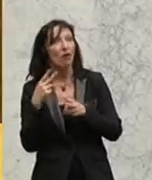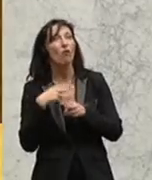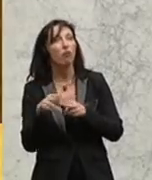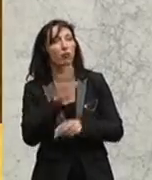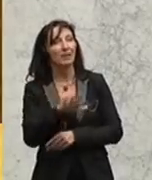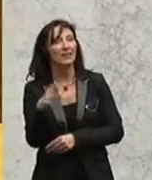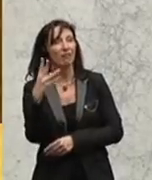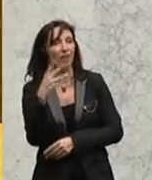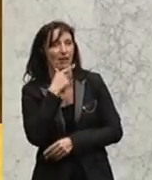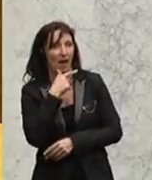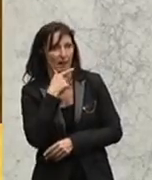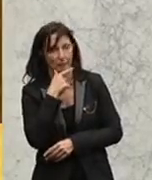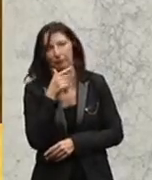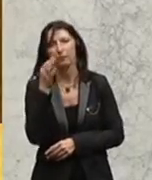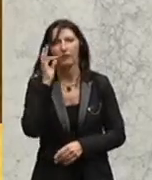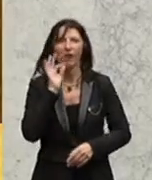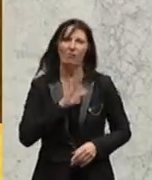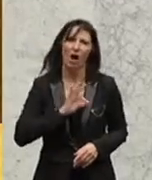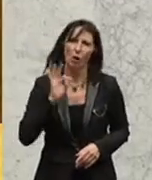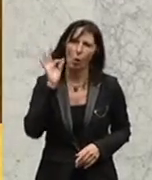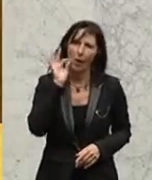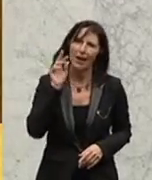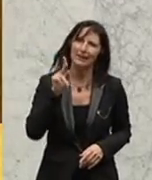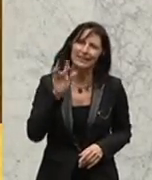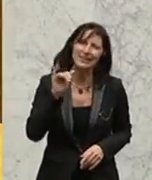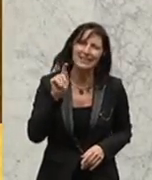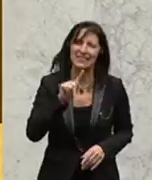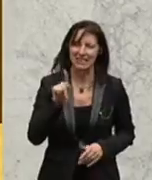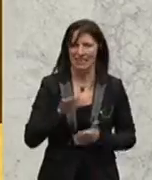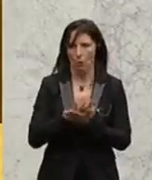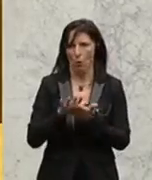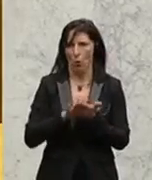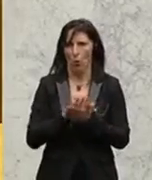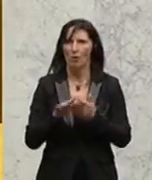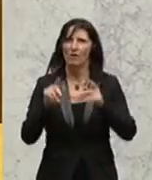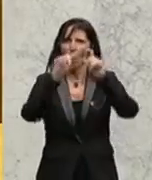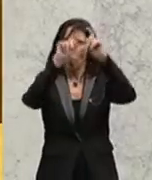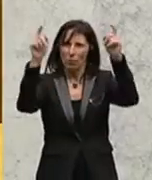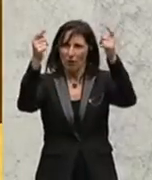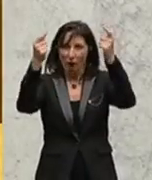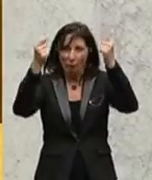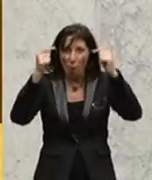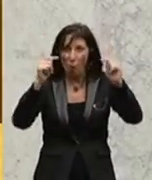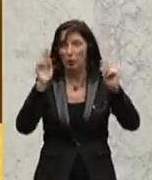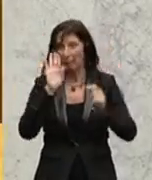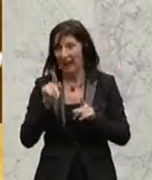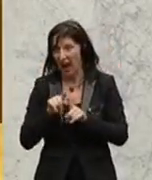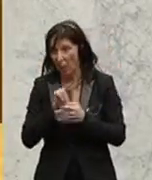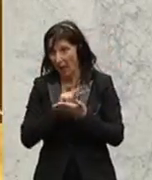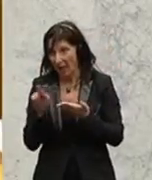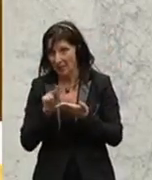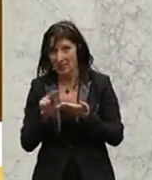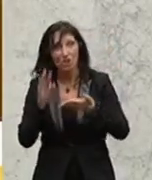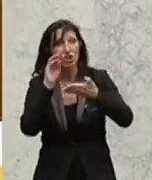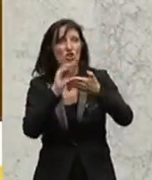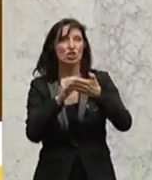Vierjährigen. Und Frau Kollegin Kitzmüller, man sollte immer nach der Überschrift noch eine Zeile weiterlesen. Es steht zwar die